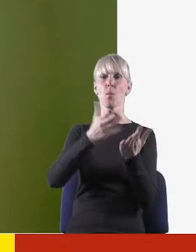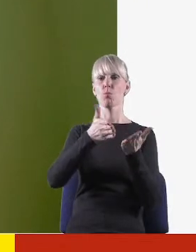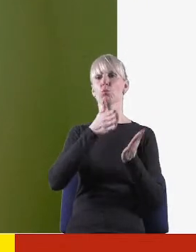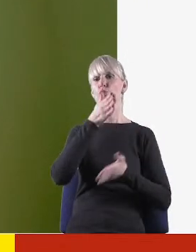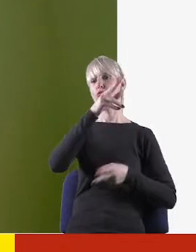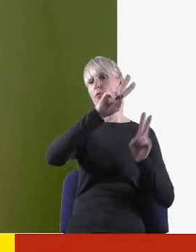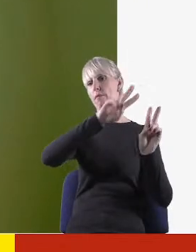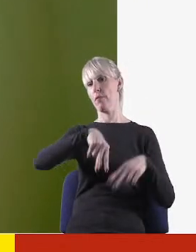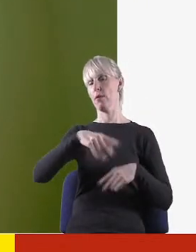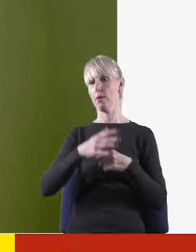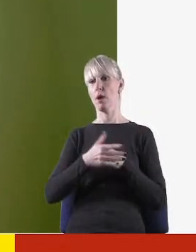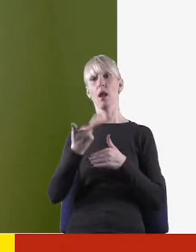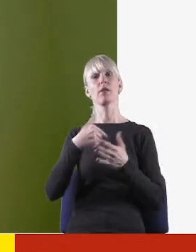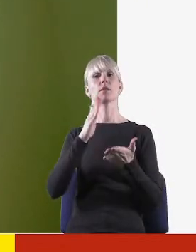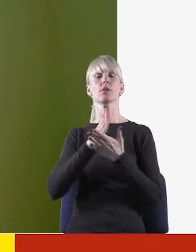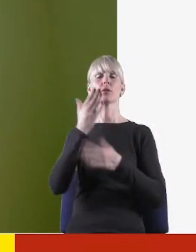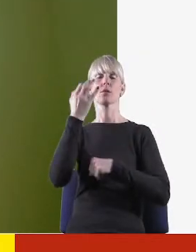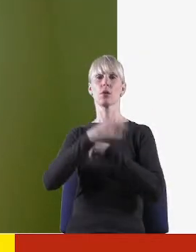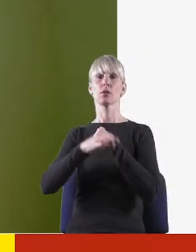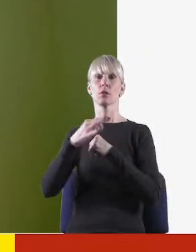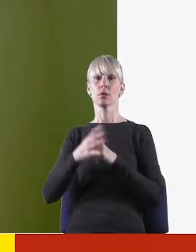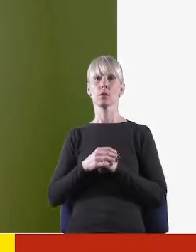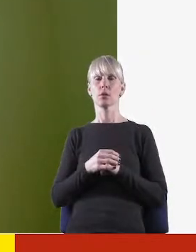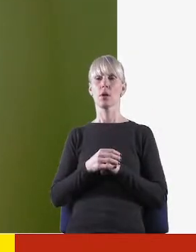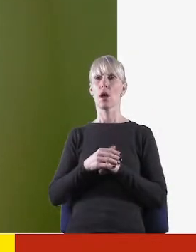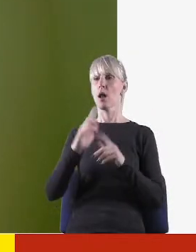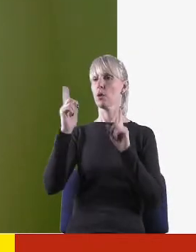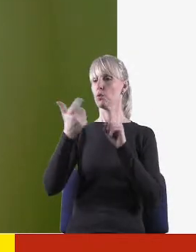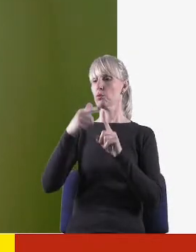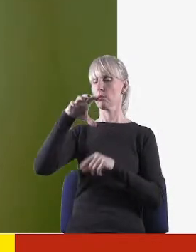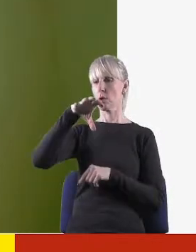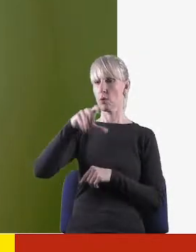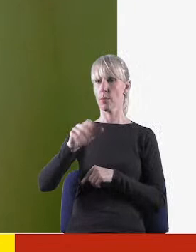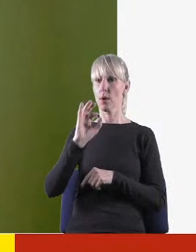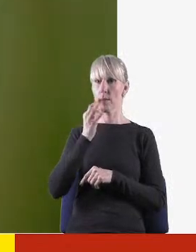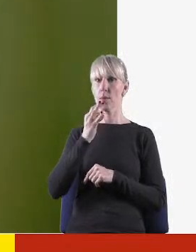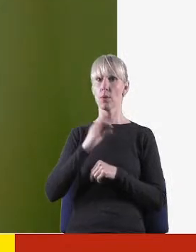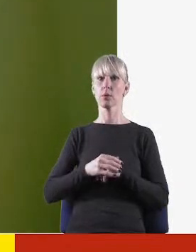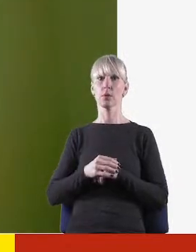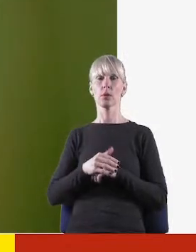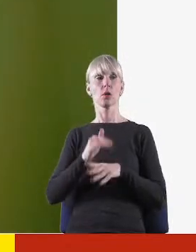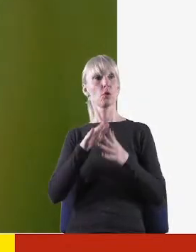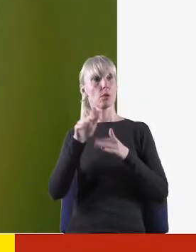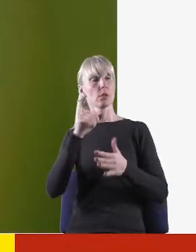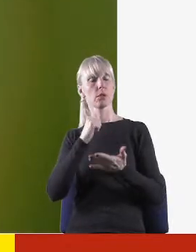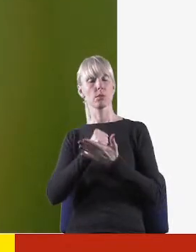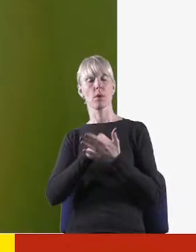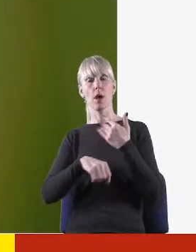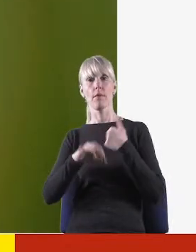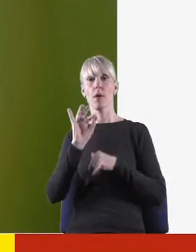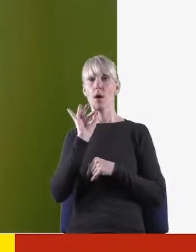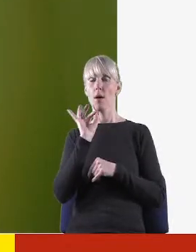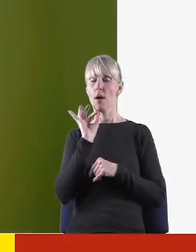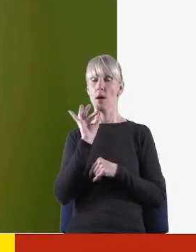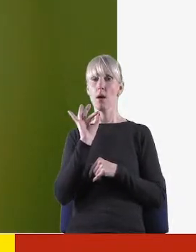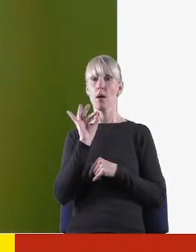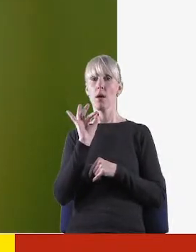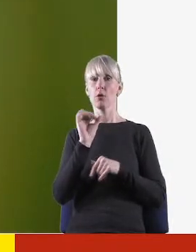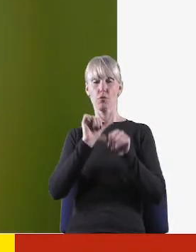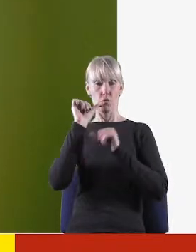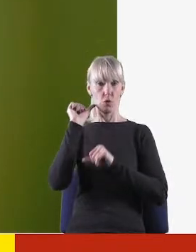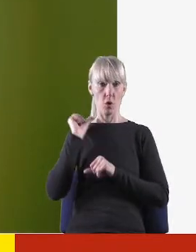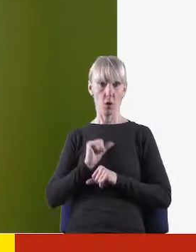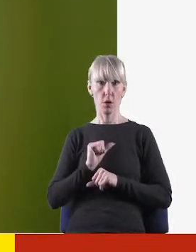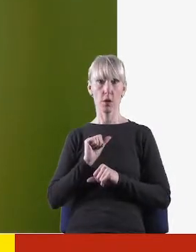tylko studentom. Druga grupa młodych ludzi to jest sprawa z wczorajszego dnia, więc nawet nie zdążyłam sprawdzić, jaki